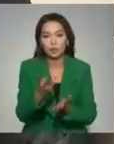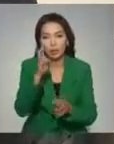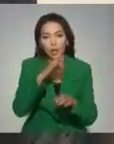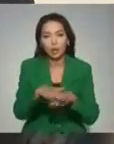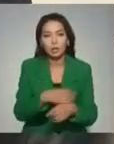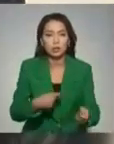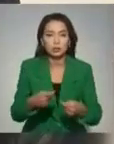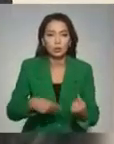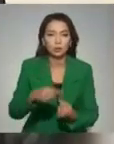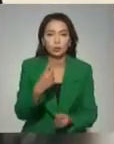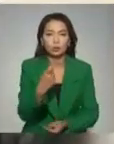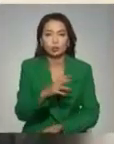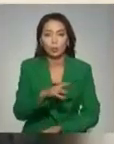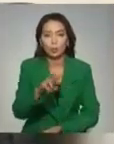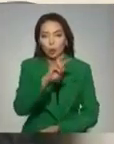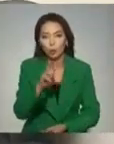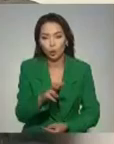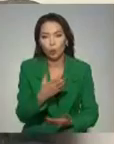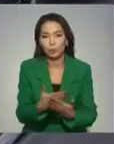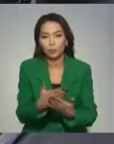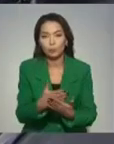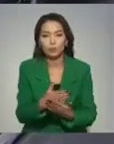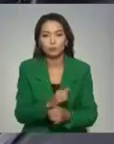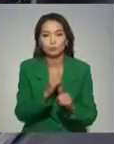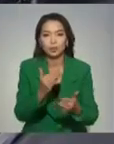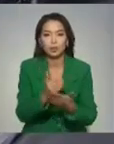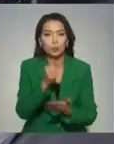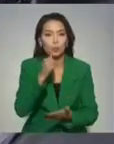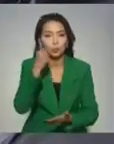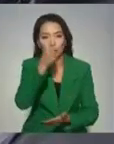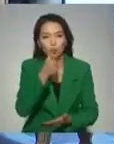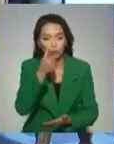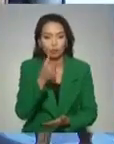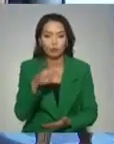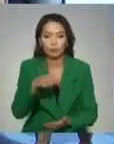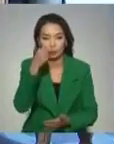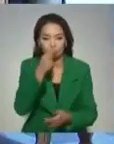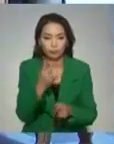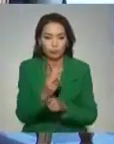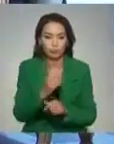айналымы 100 миллион долларға жуықтаған. Бұл өткен жылдармен салыстырғанда екі есе көп.